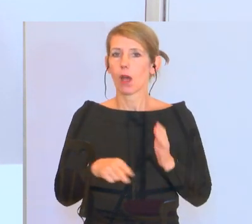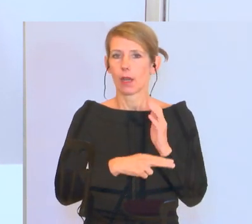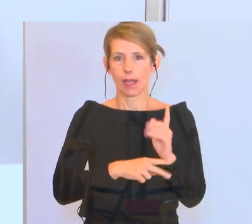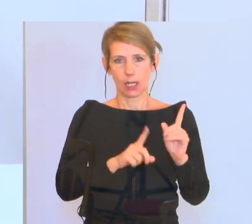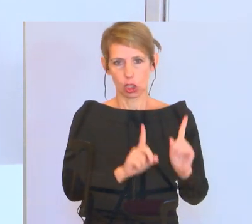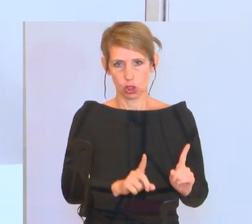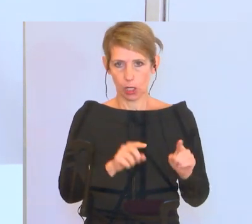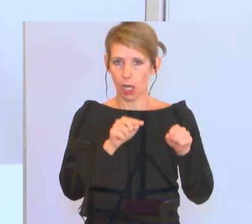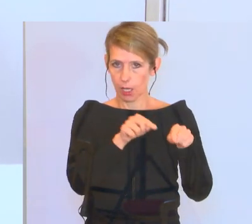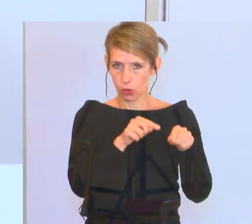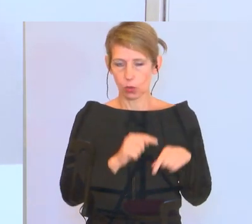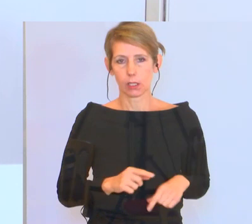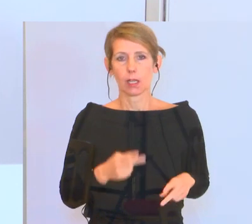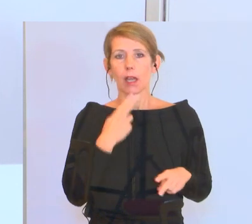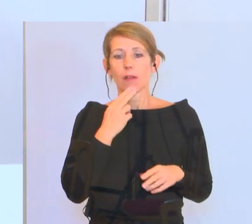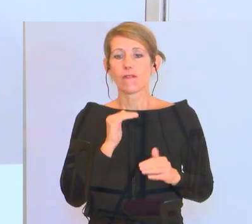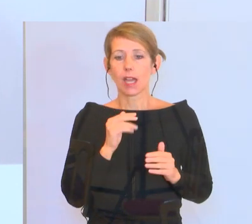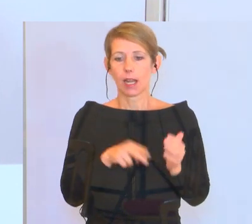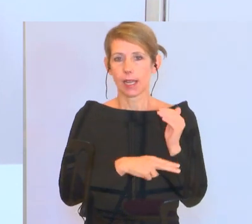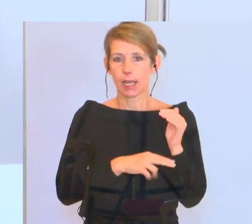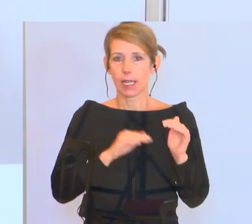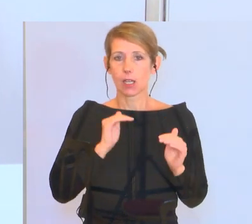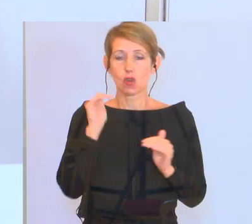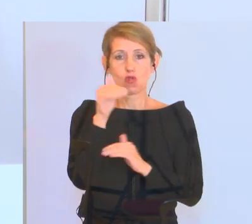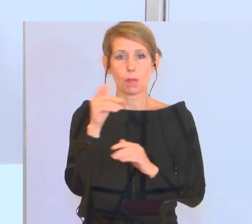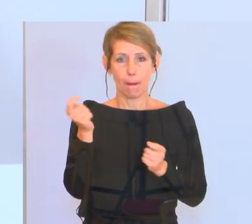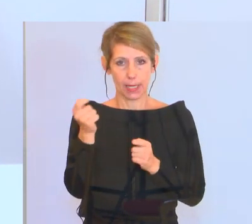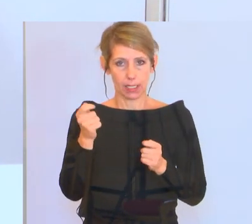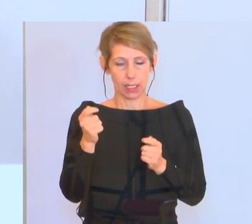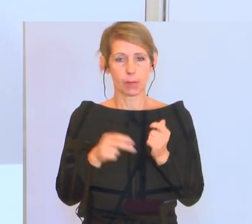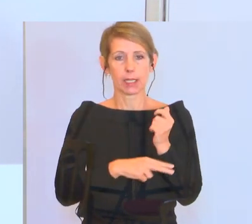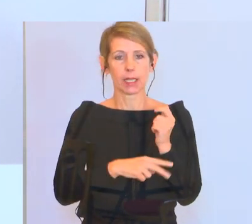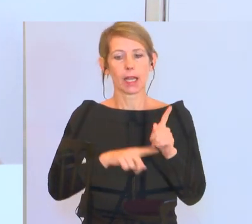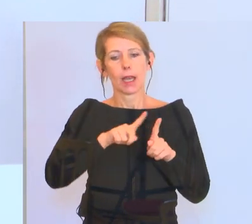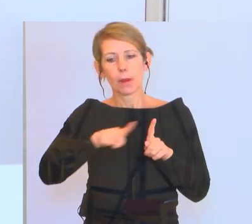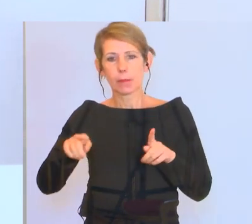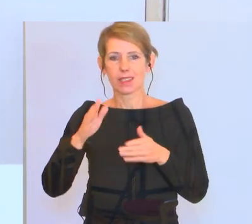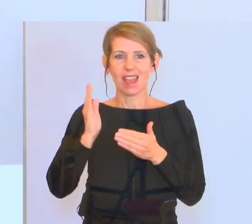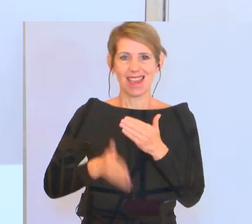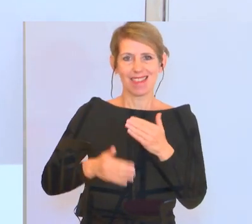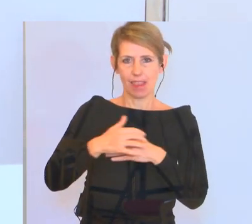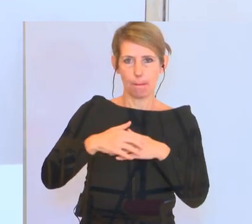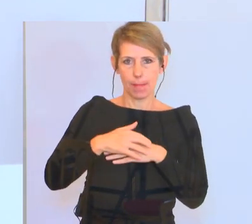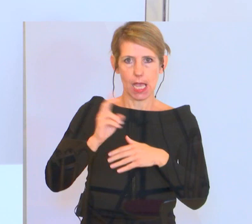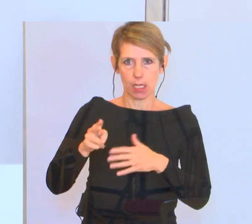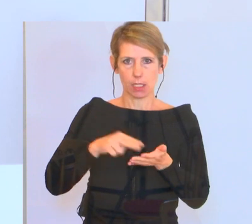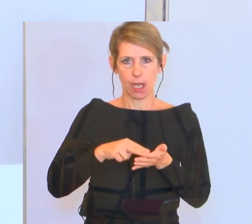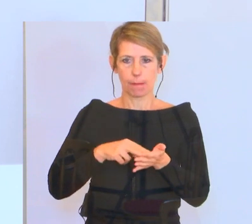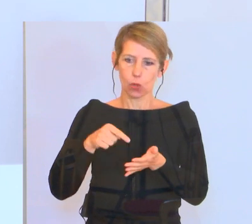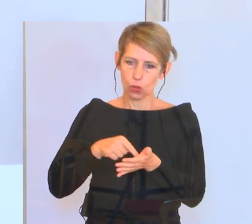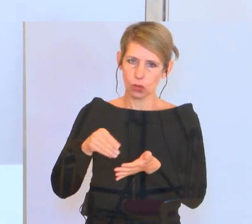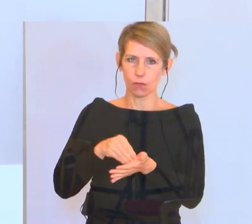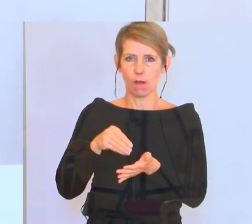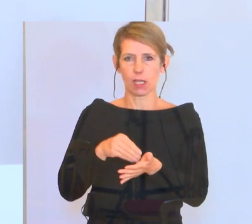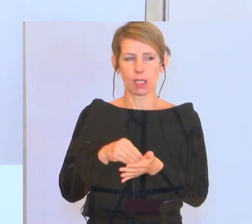die Lehrlinge, die in der überbetrieblichen Lehre sind, ist es auch möglich, bis Ende März noch diesen Bonus in Anspruch zu nehmen. Auch das